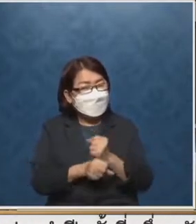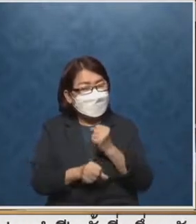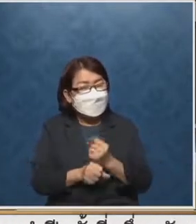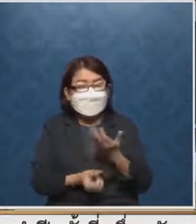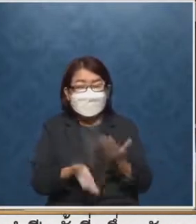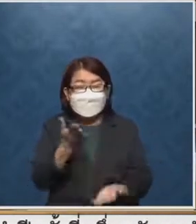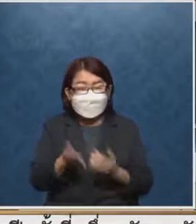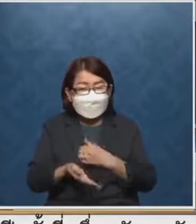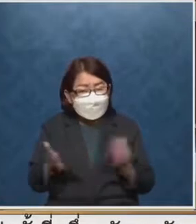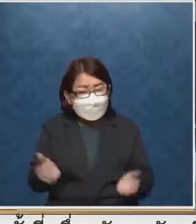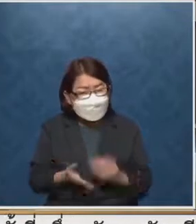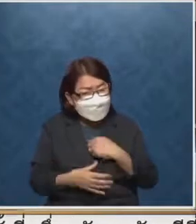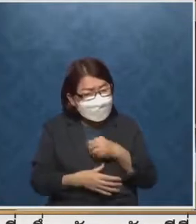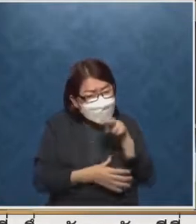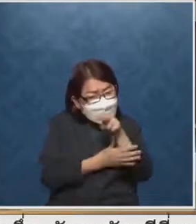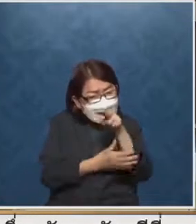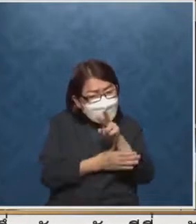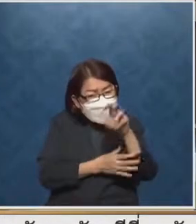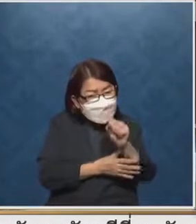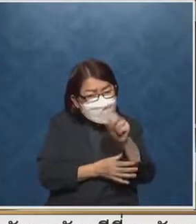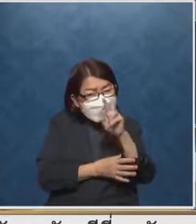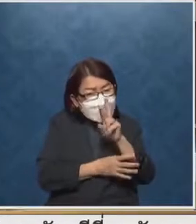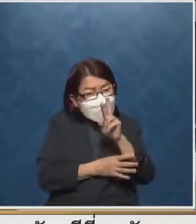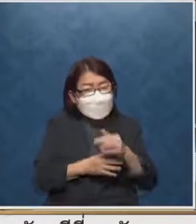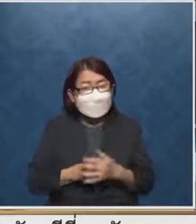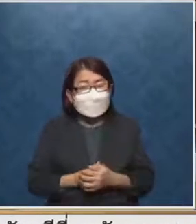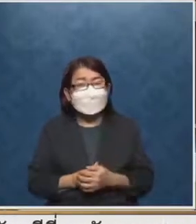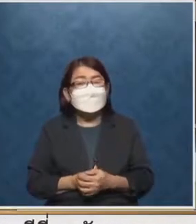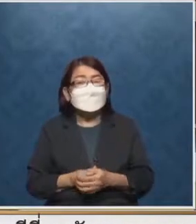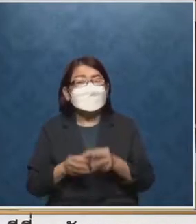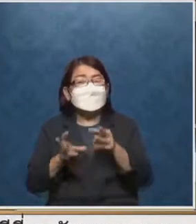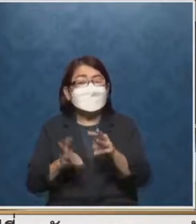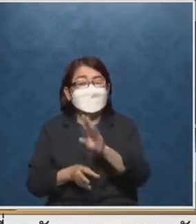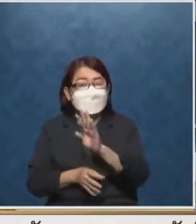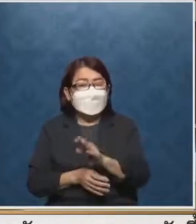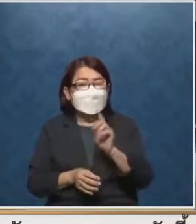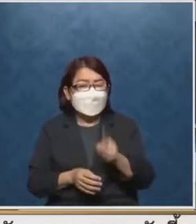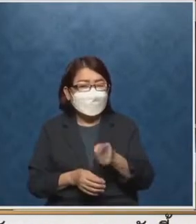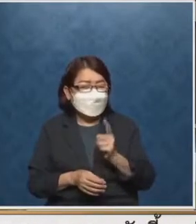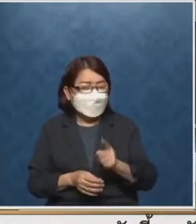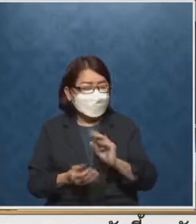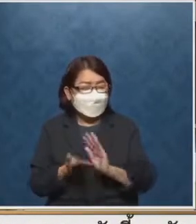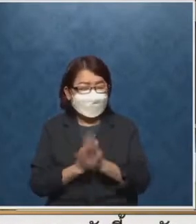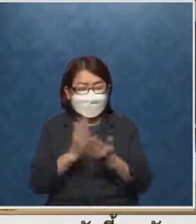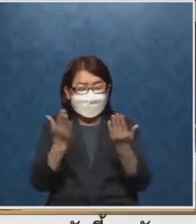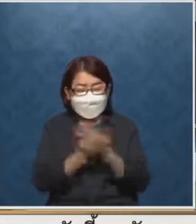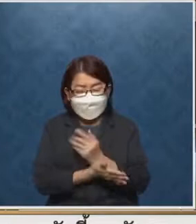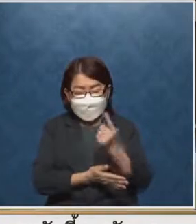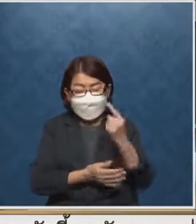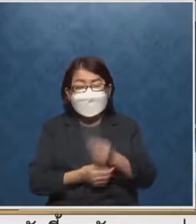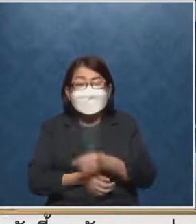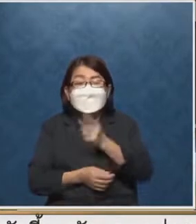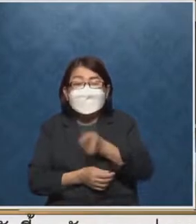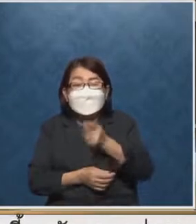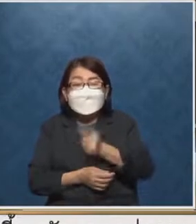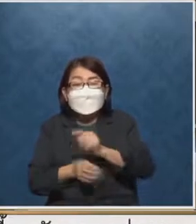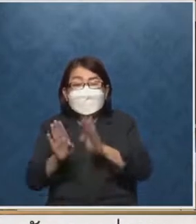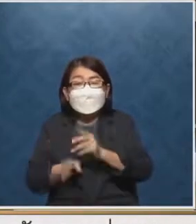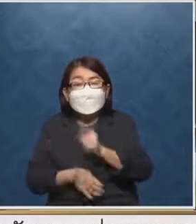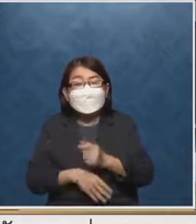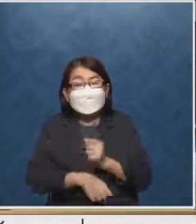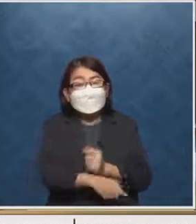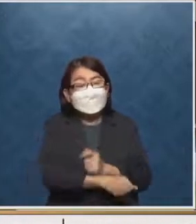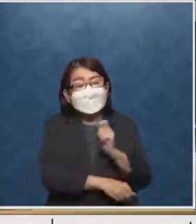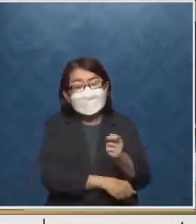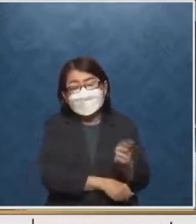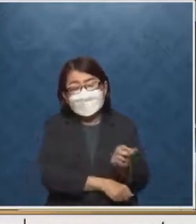เฝ้าระวังหรืออะไรเนี่ยวิธีการมันก็ต้องเปลี่ยนไปครับ ช้แบบเดิมไปจ้างเข